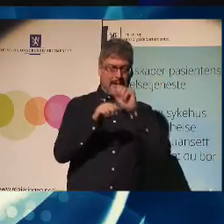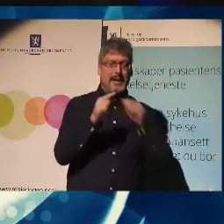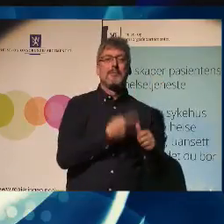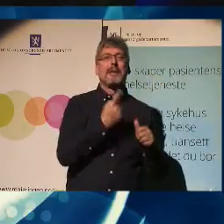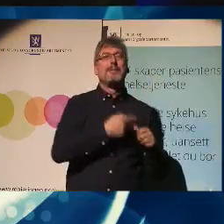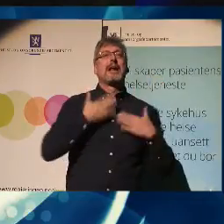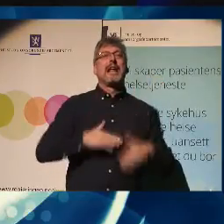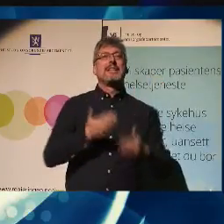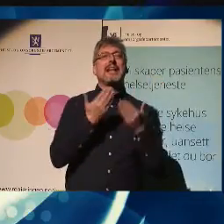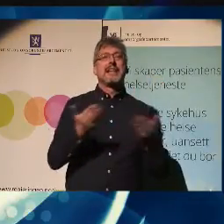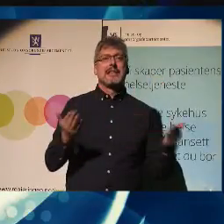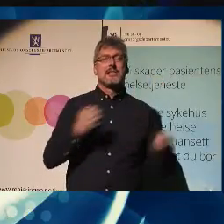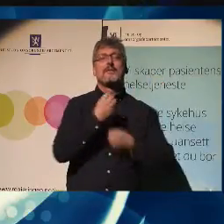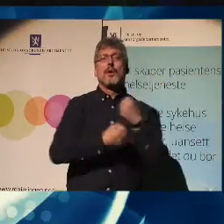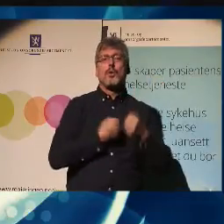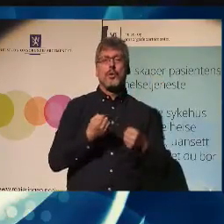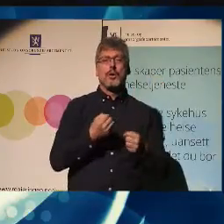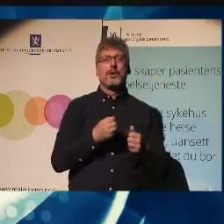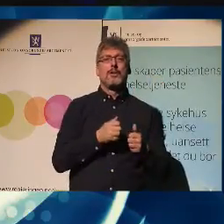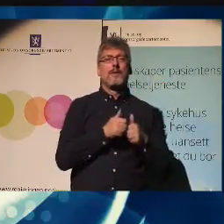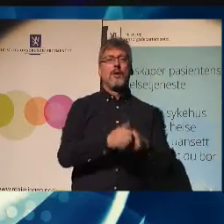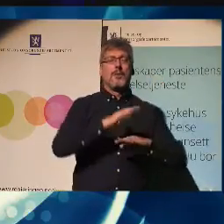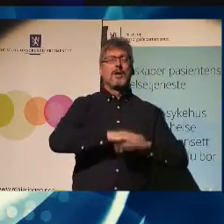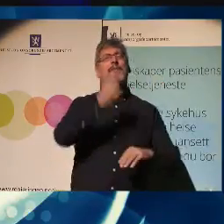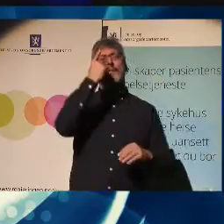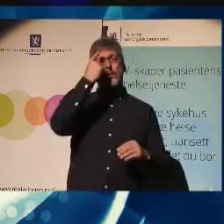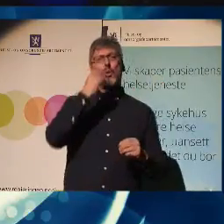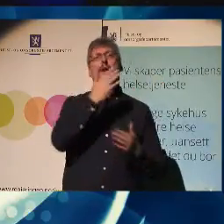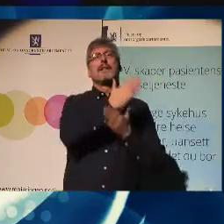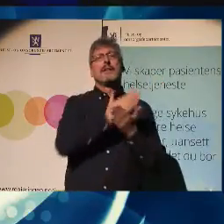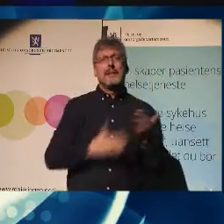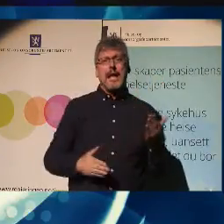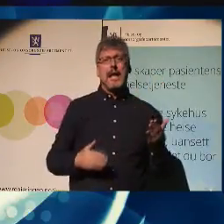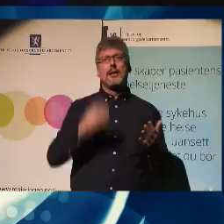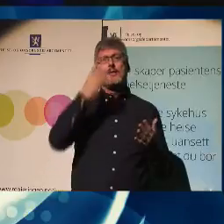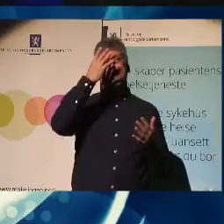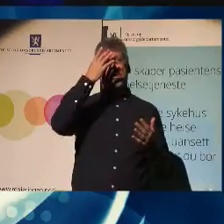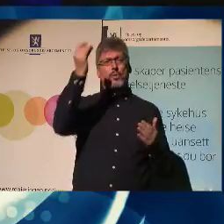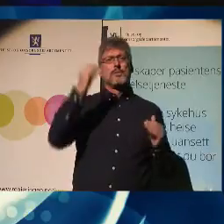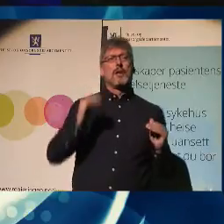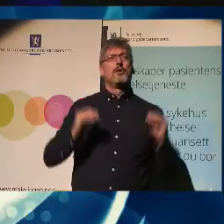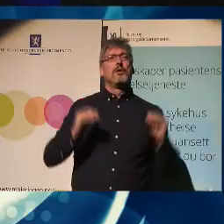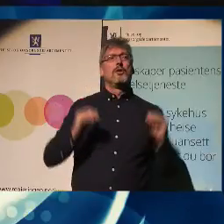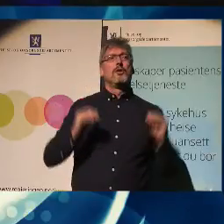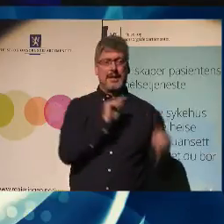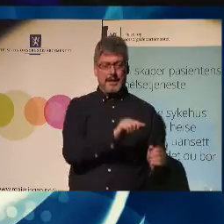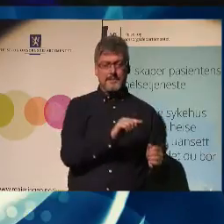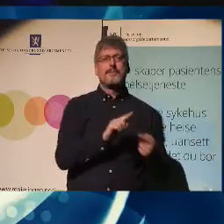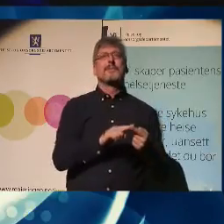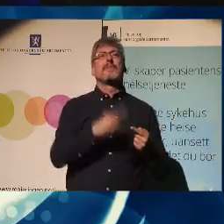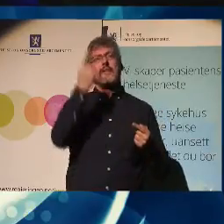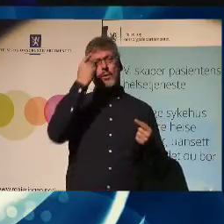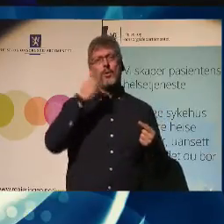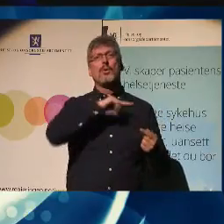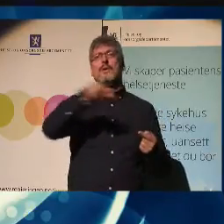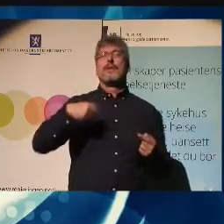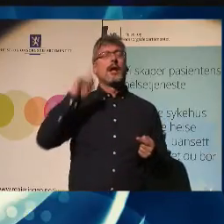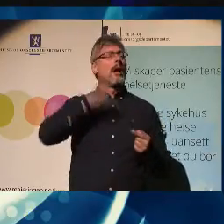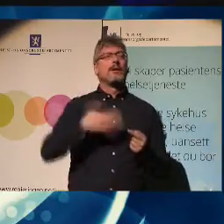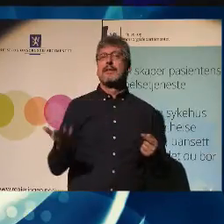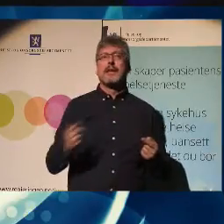på følgende basis. Vi skjønner at dette en del av kompetanseløftet I primærhelsetjenesten. Vi skjønner at vi kan ikke